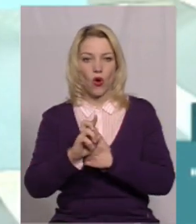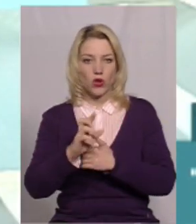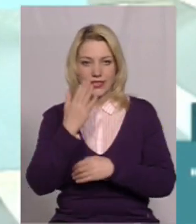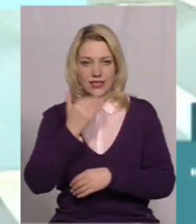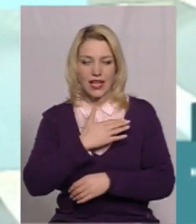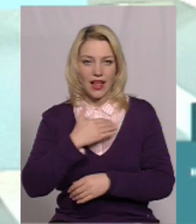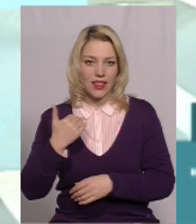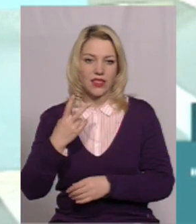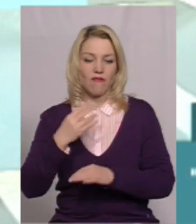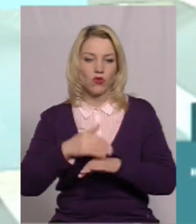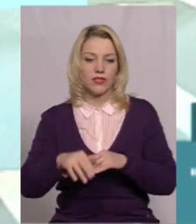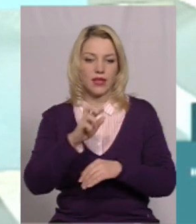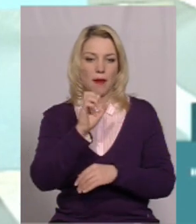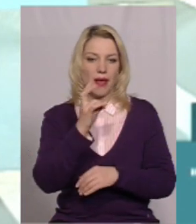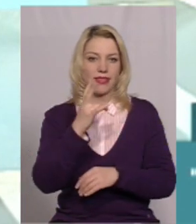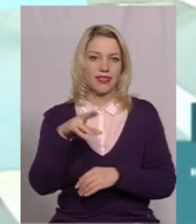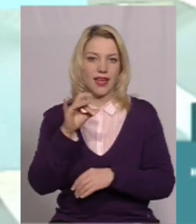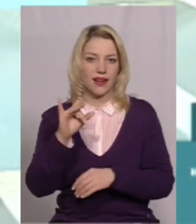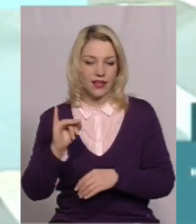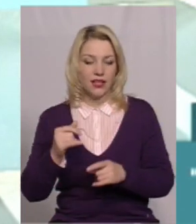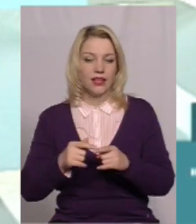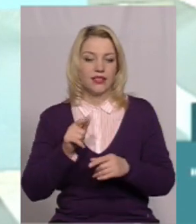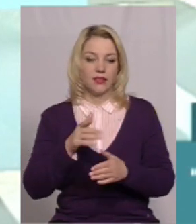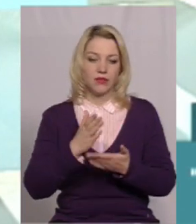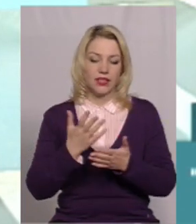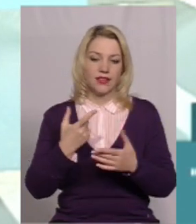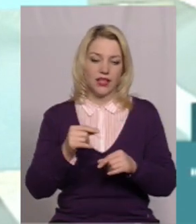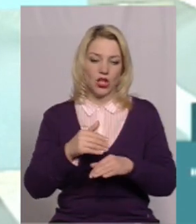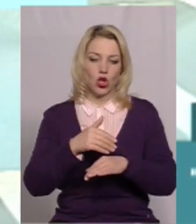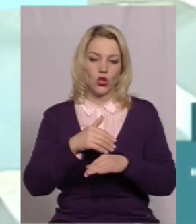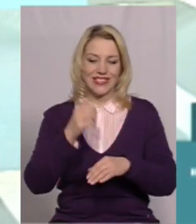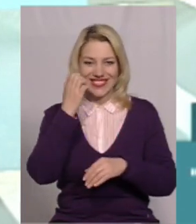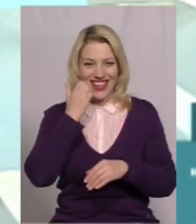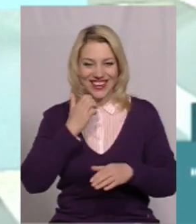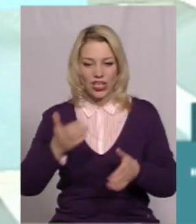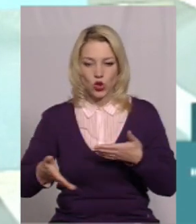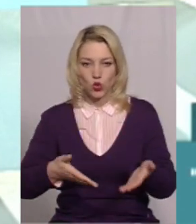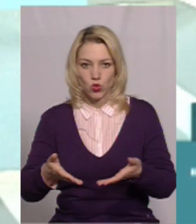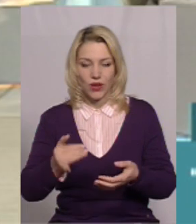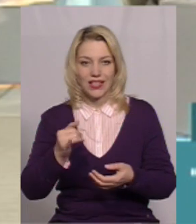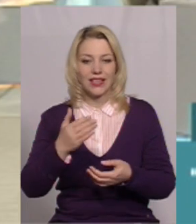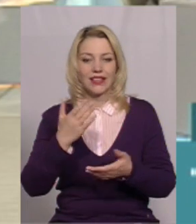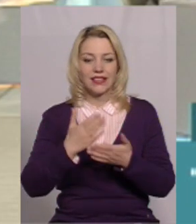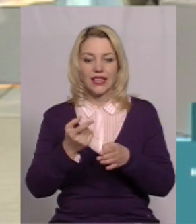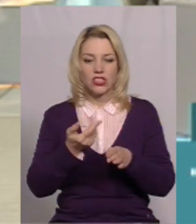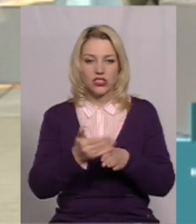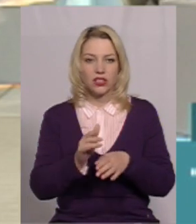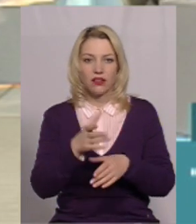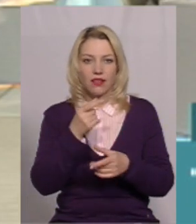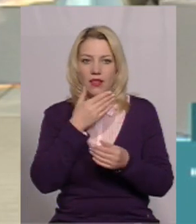Тобто є частина, де є там тротуар старий, а є частина, де немає навіть взагалі тротуару. Ми розуміємо,